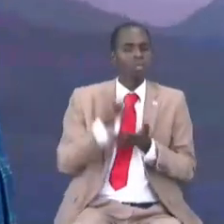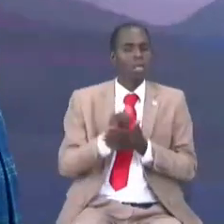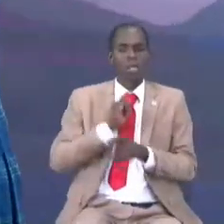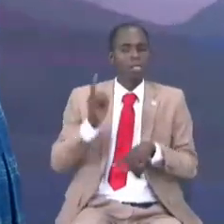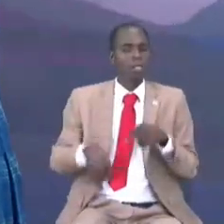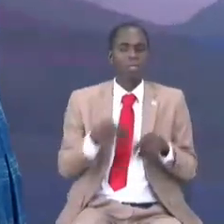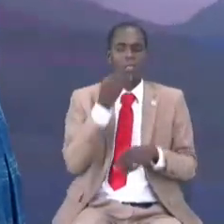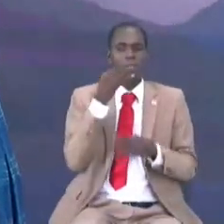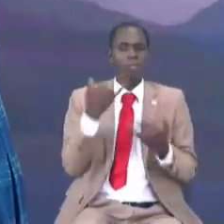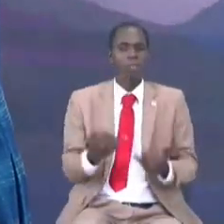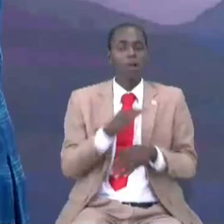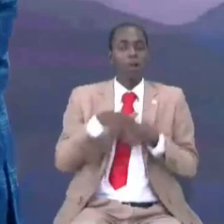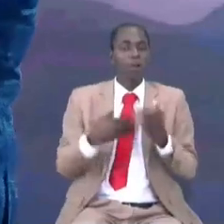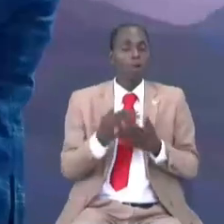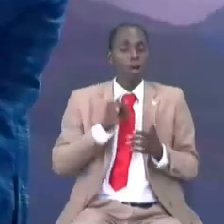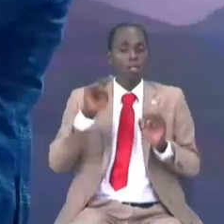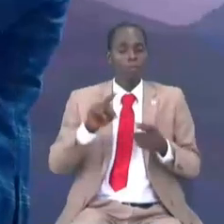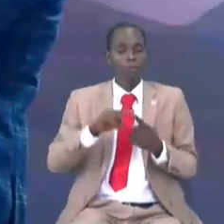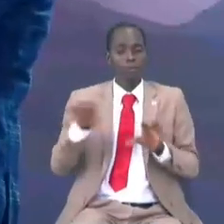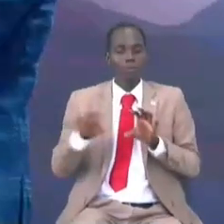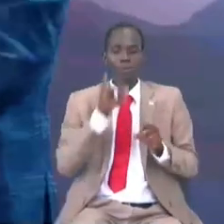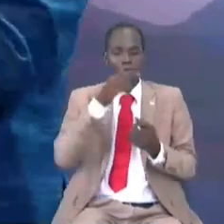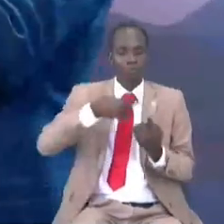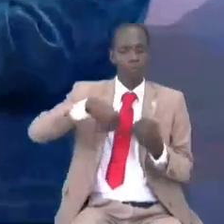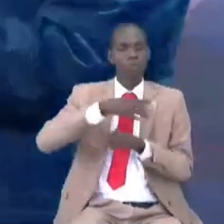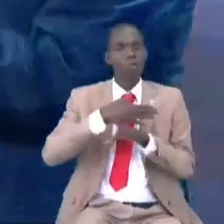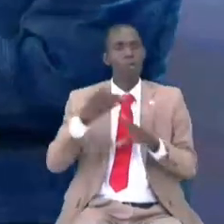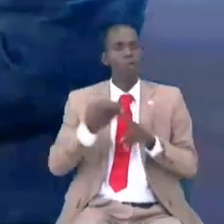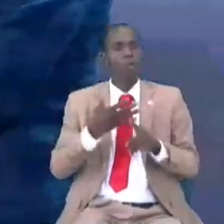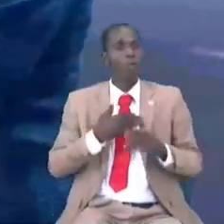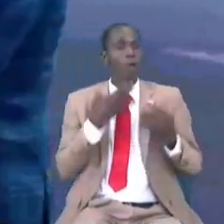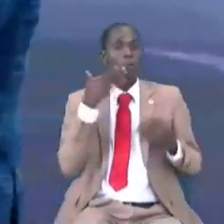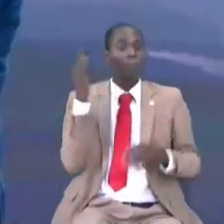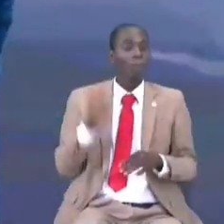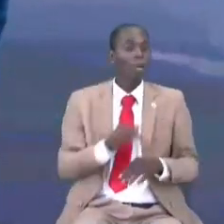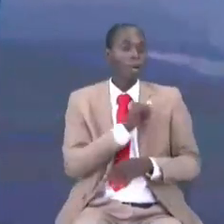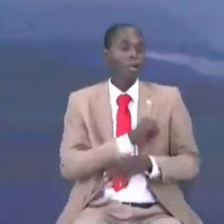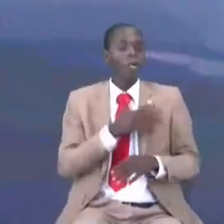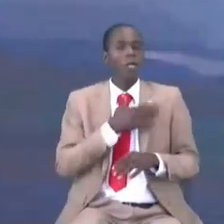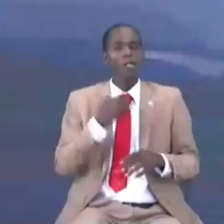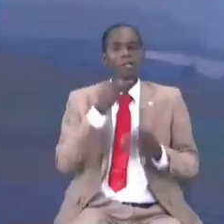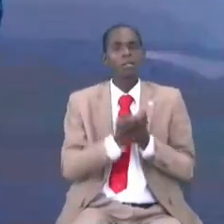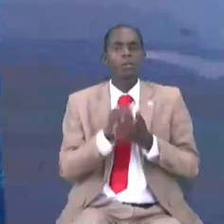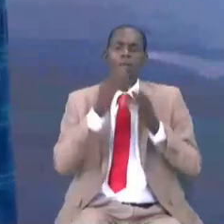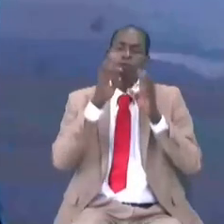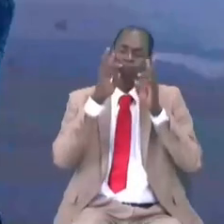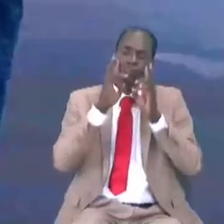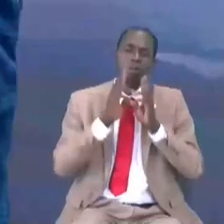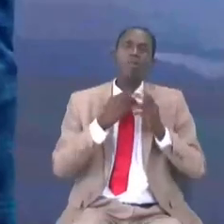détourner de mes mauvaises voies. On dit, et qu'il crie à Dieu avec force. Et non pas seulement à une